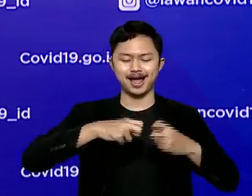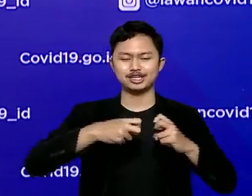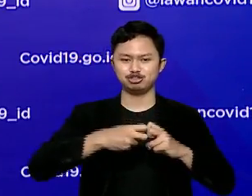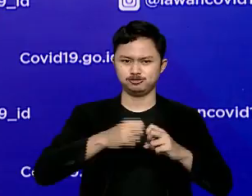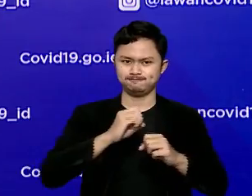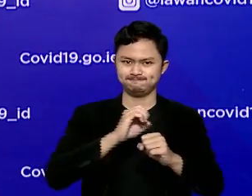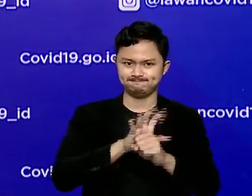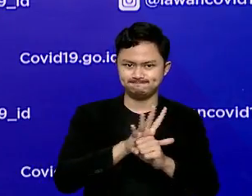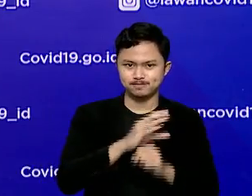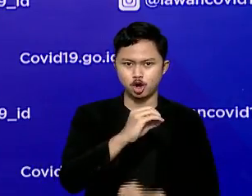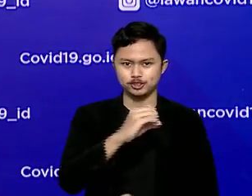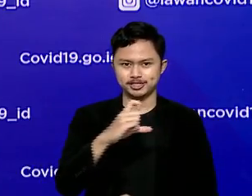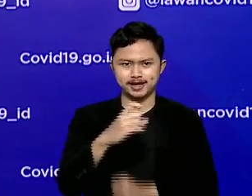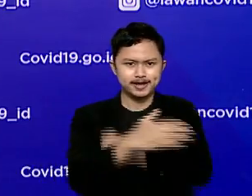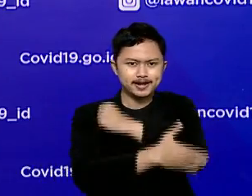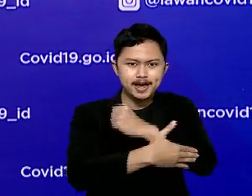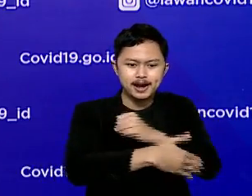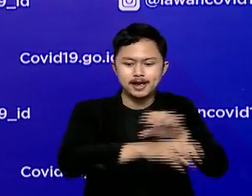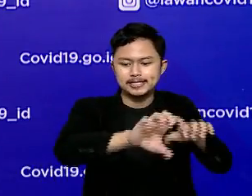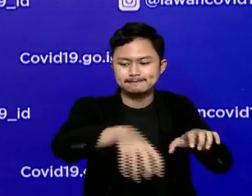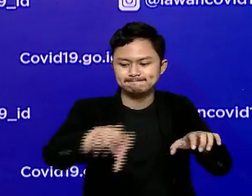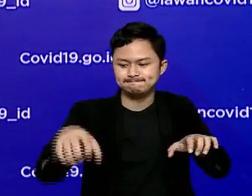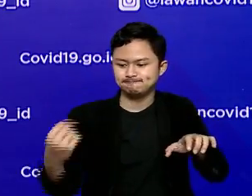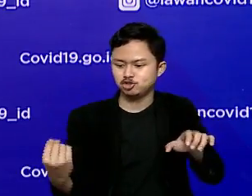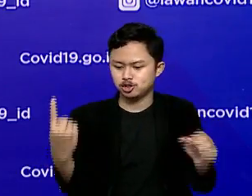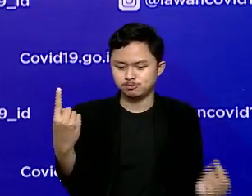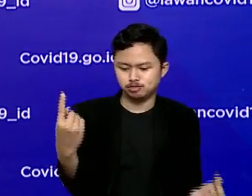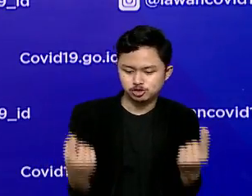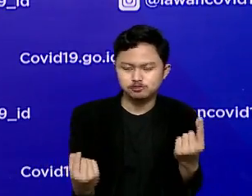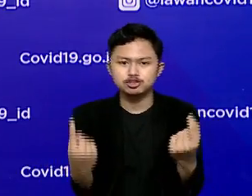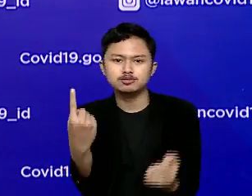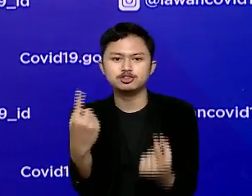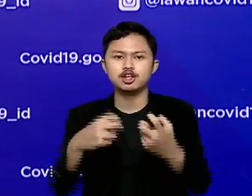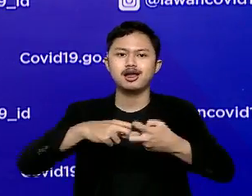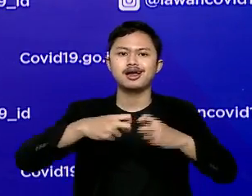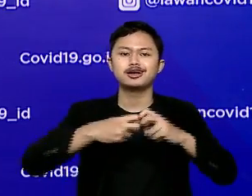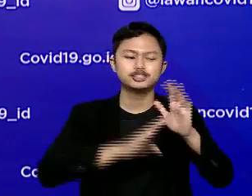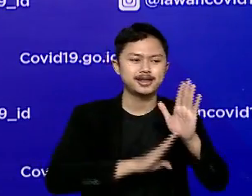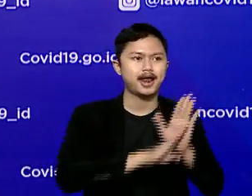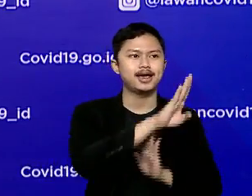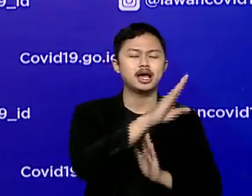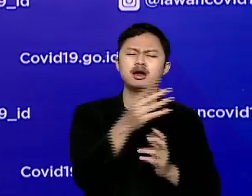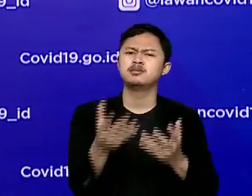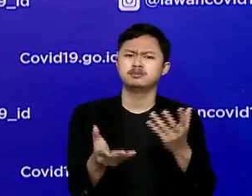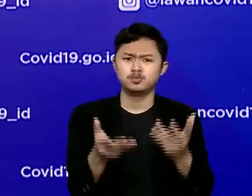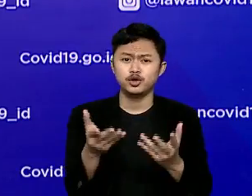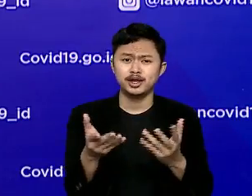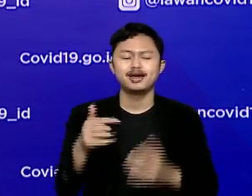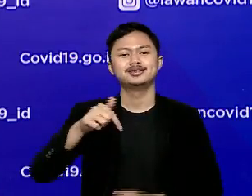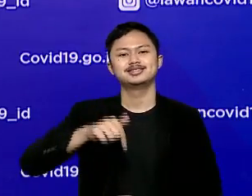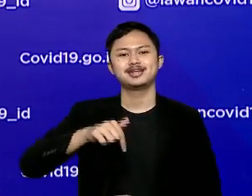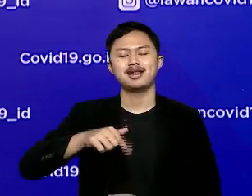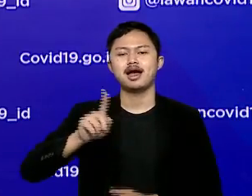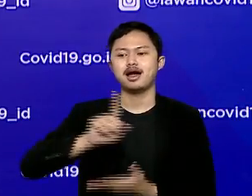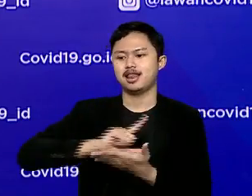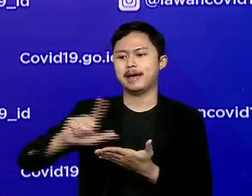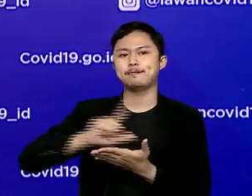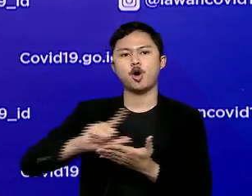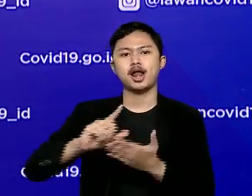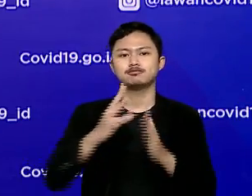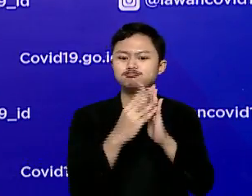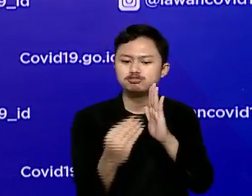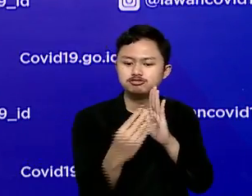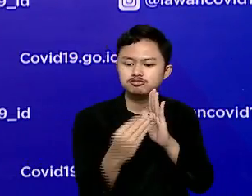di berbagai negara semakin meningkat jumlahnya. Meskipun demikian, hasil saat ini laporan dari berbagai